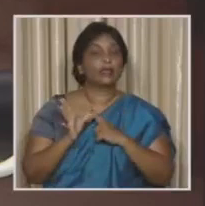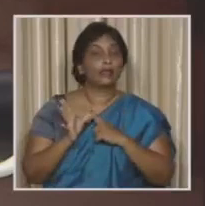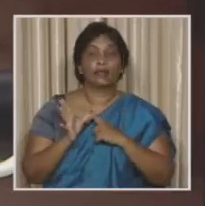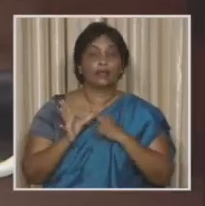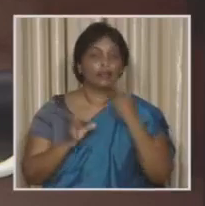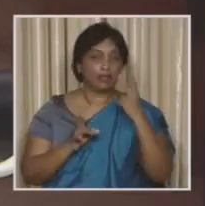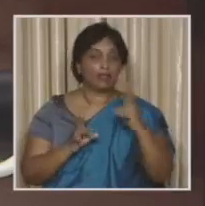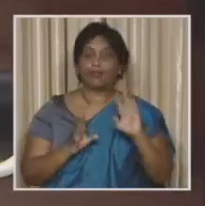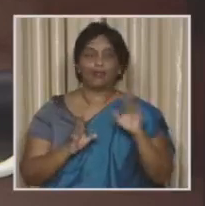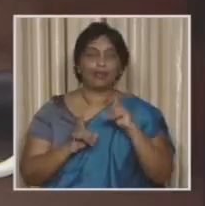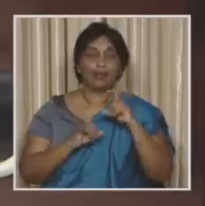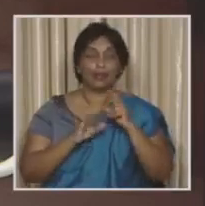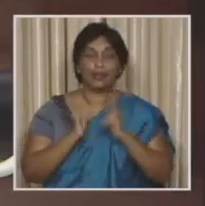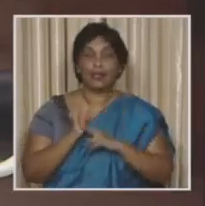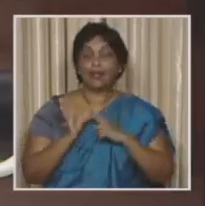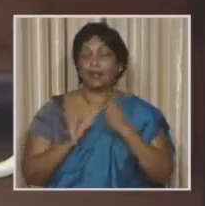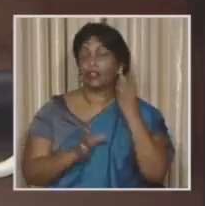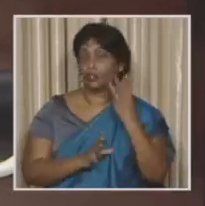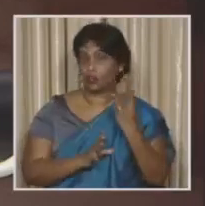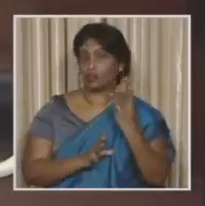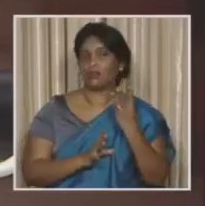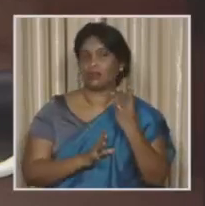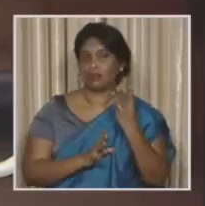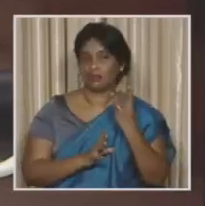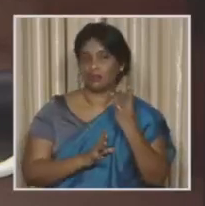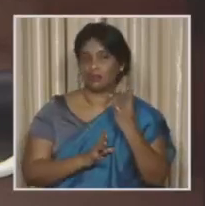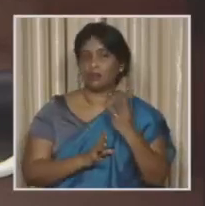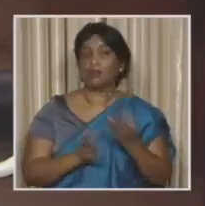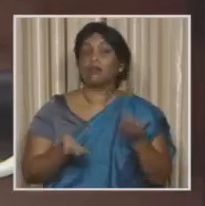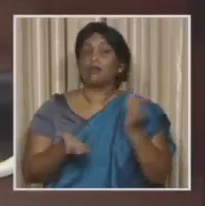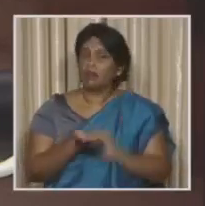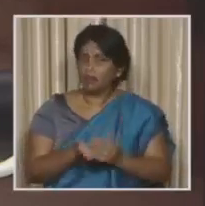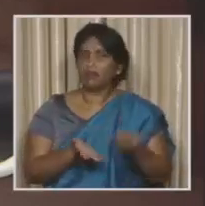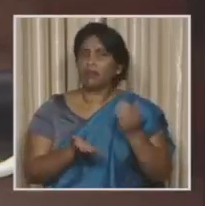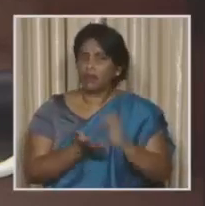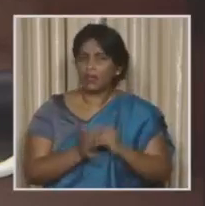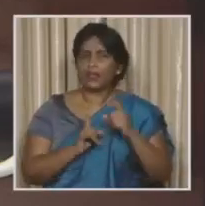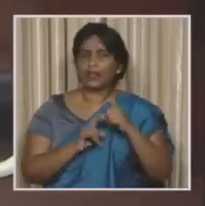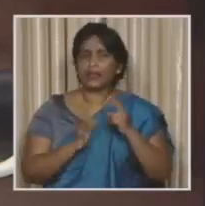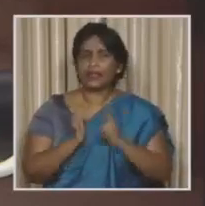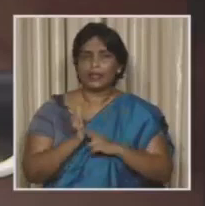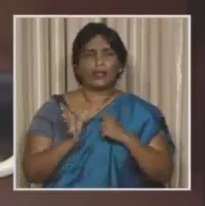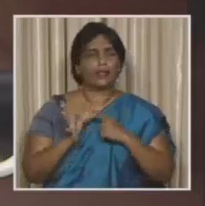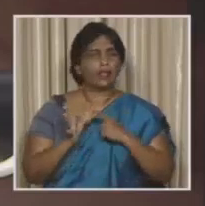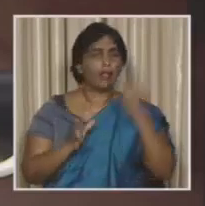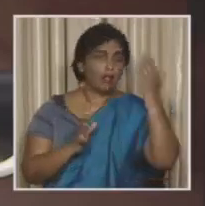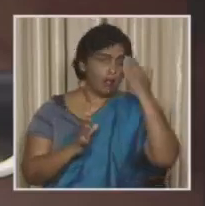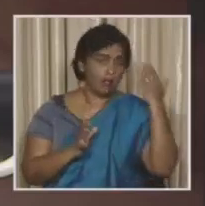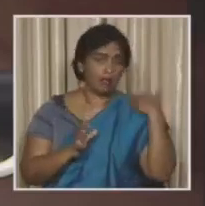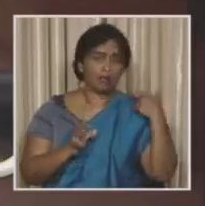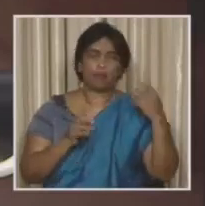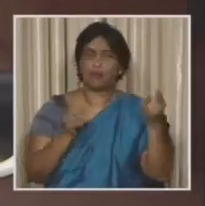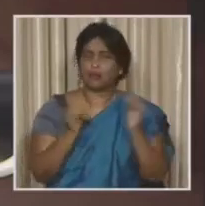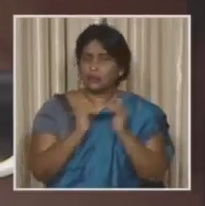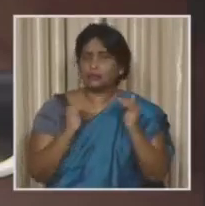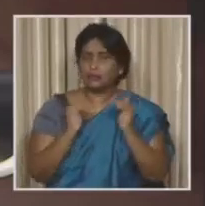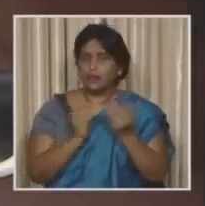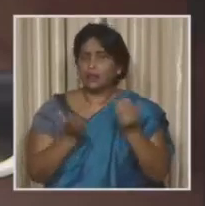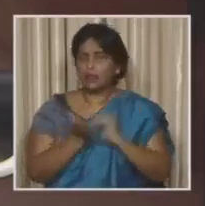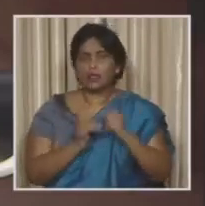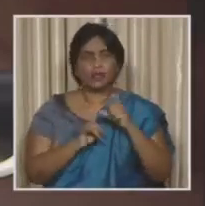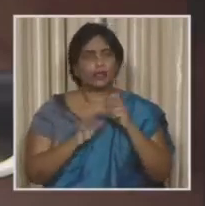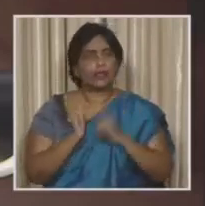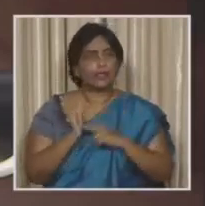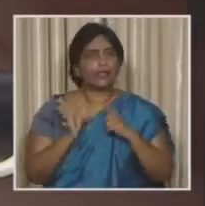තියෙන තනතුරේ DNA තුනක් කරලා තියෙනවා. නැවත නැවත DNA ඇගේ මව සහ මව සමග සංසන්දනයේ නැවත නැවත